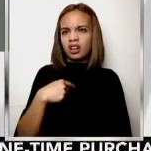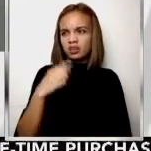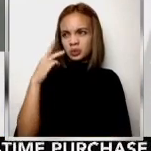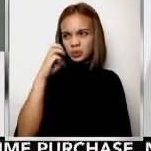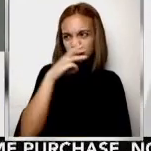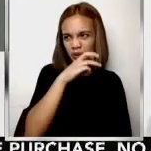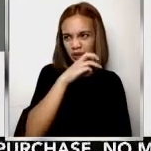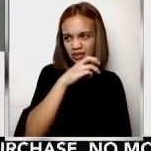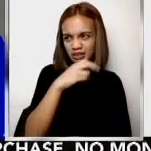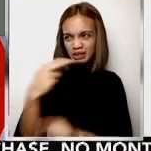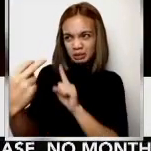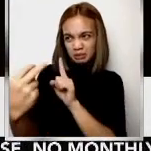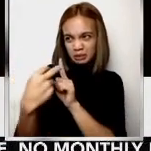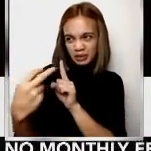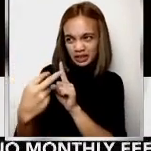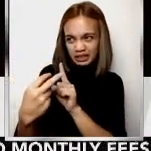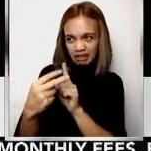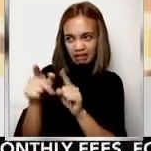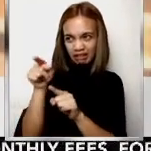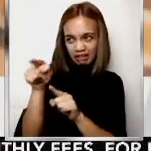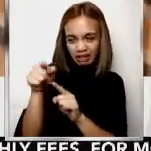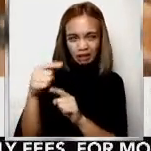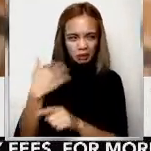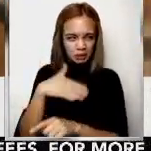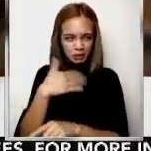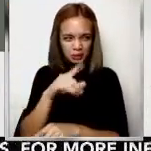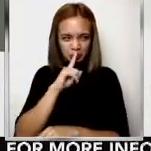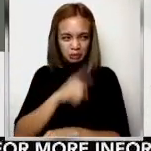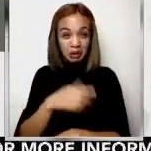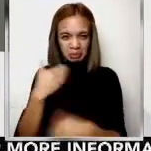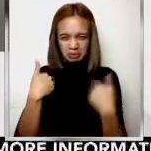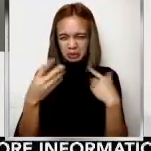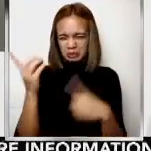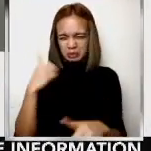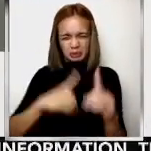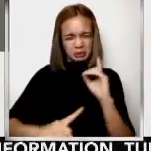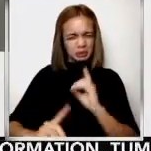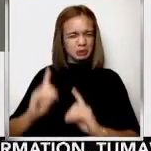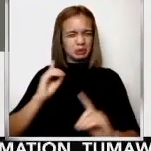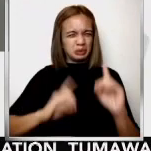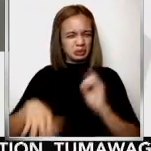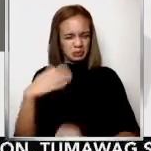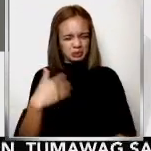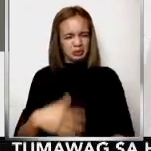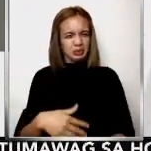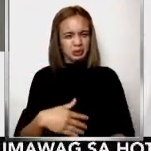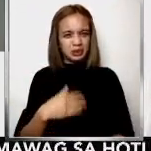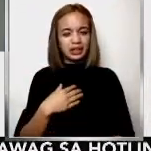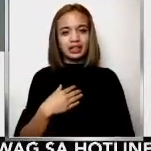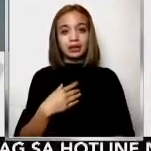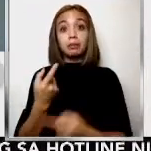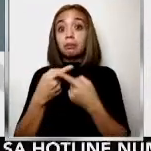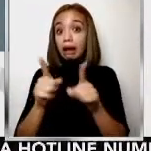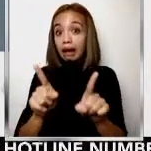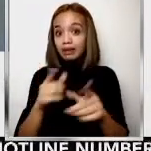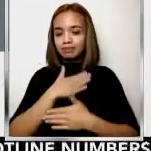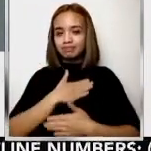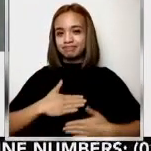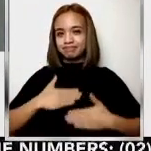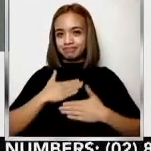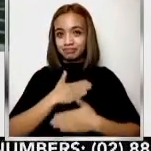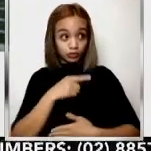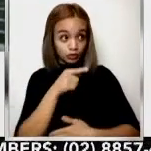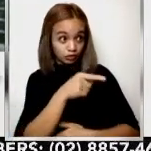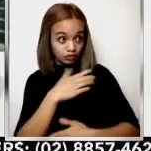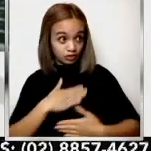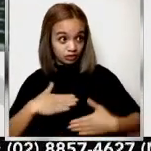legit. May drama scene pa kami niyan. Diyos ko na. Pero na-enjoy ko. Ikaw ba na-enjoy mo yun, Tay?